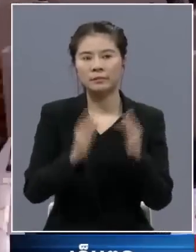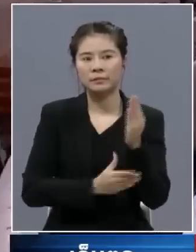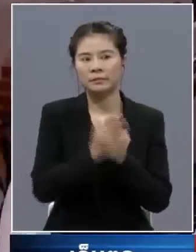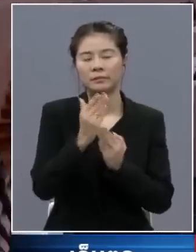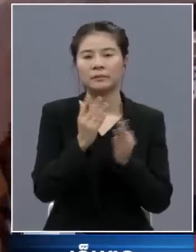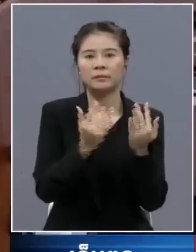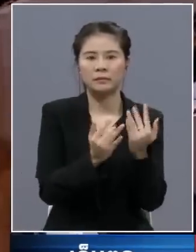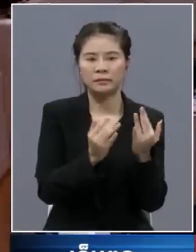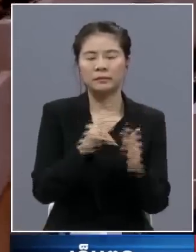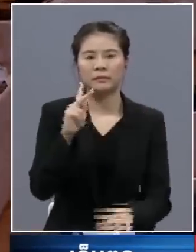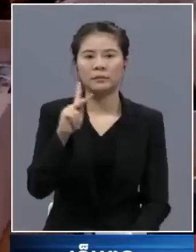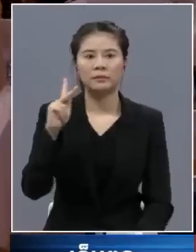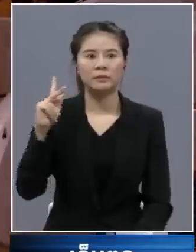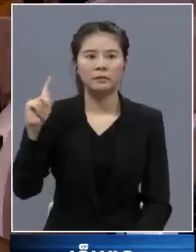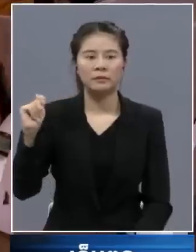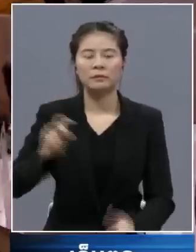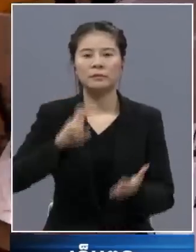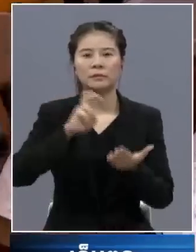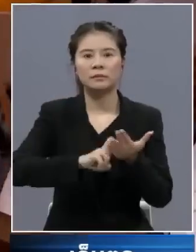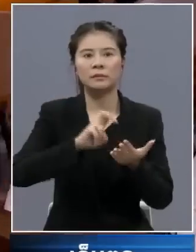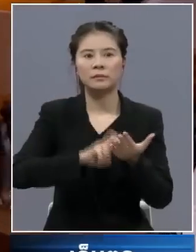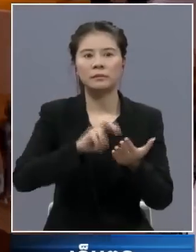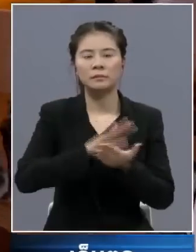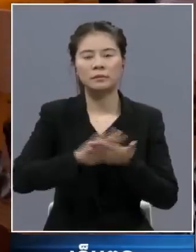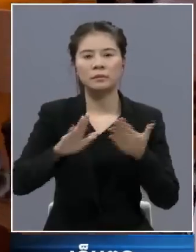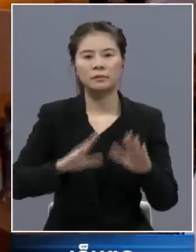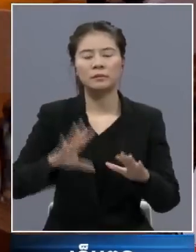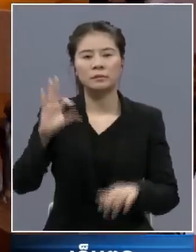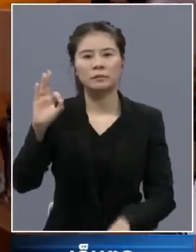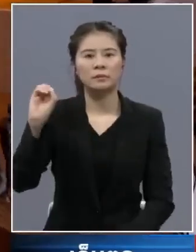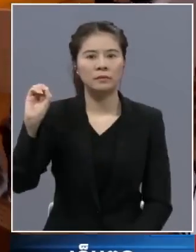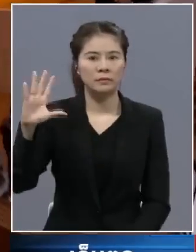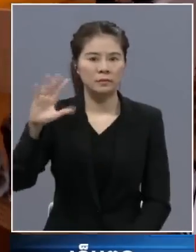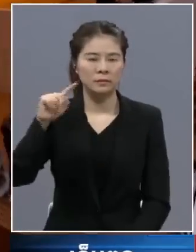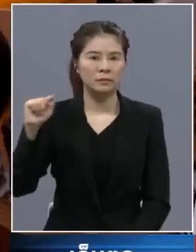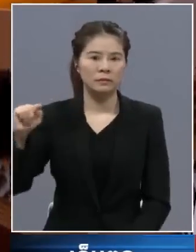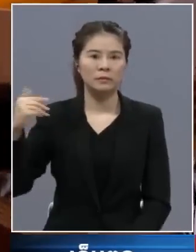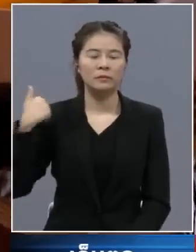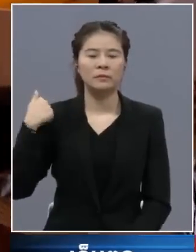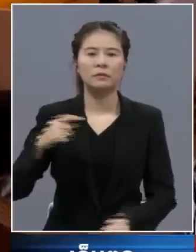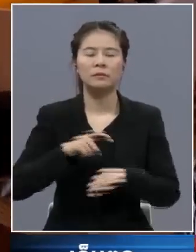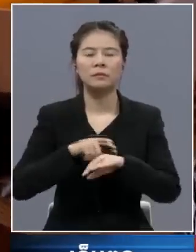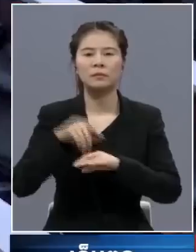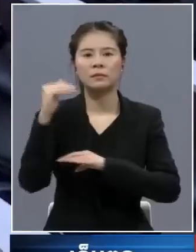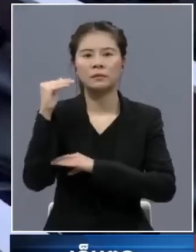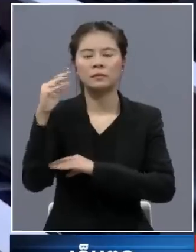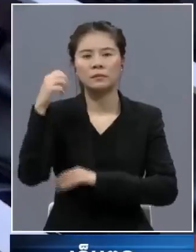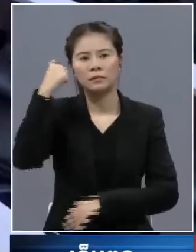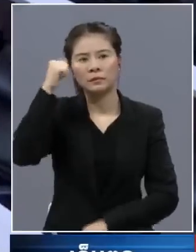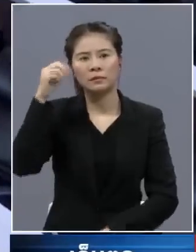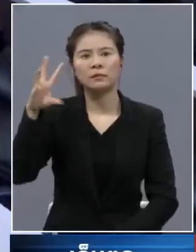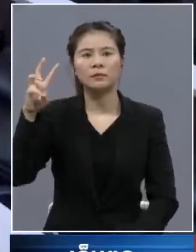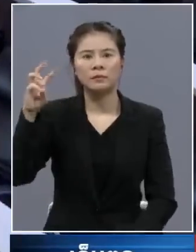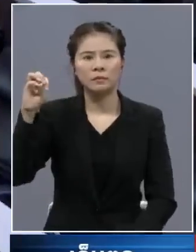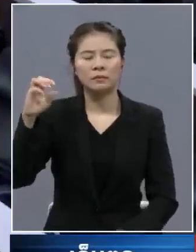จากที่ทางกกต.เนี่ยเขารับรองผลการเลือกตั้งไปแล้ว 95% นะฮะซึ่งตอนนี้มันก็อยู่ในกรอบระยะเวลา60วันแล้วพอกกต.